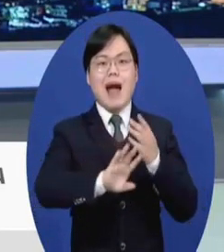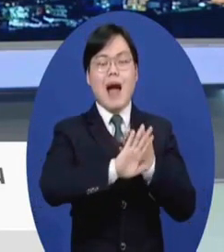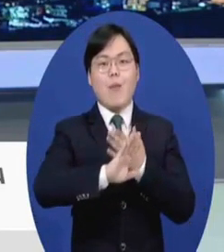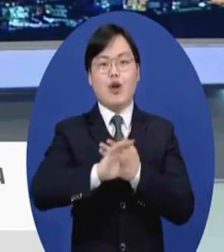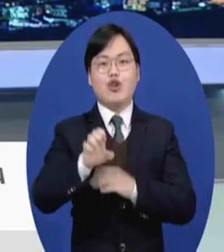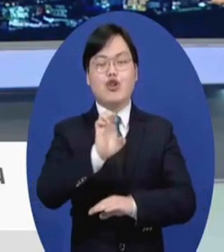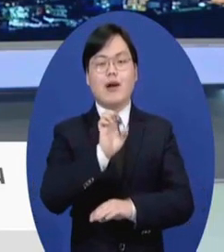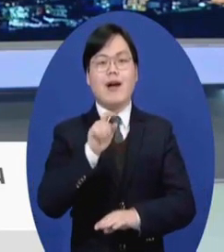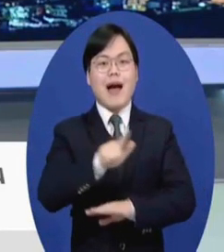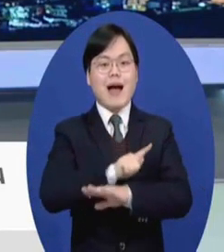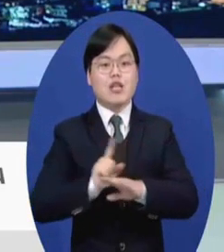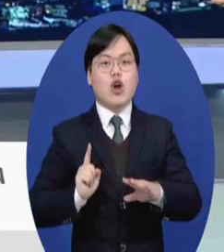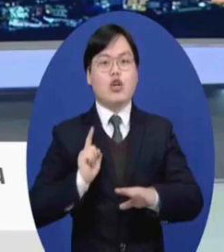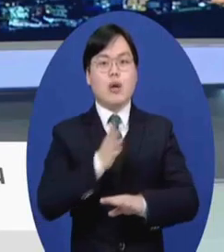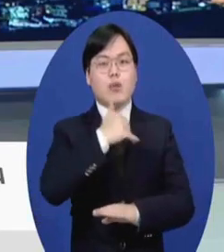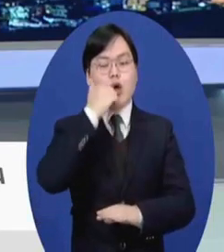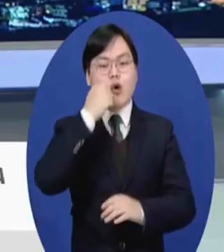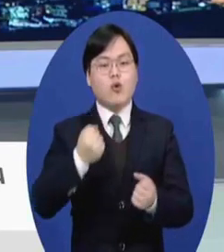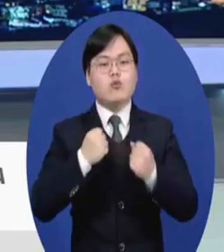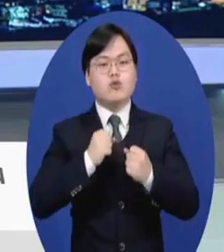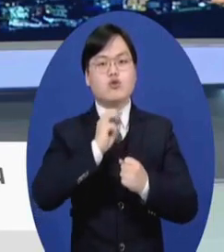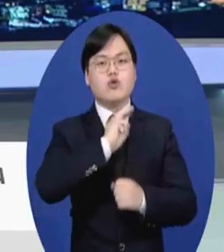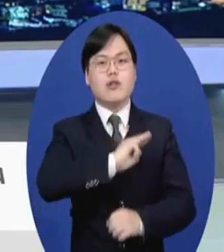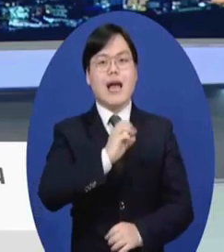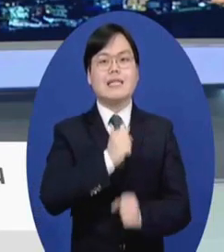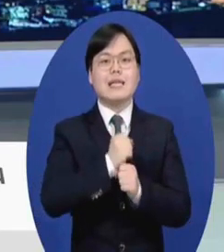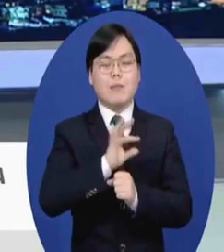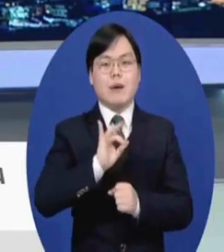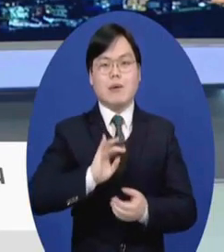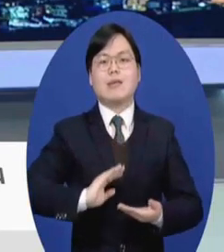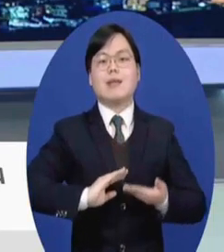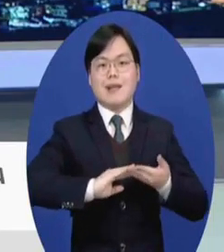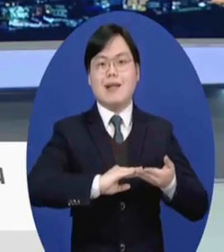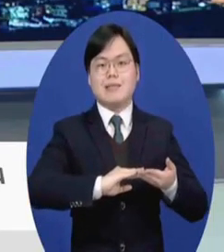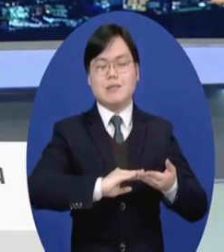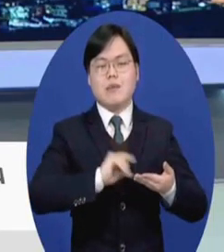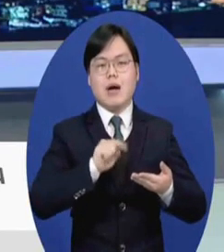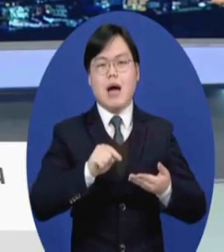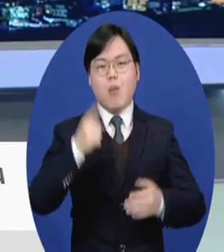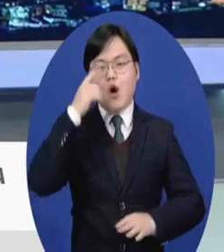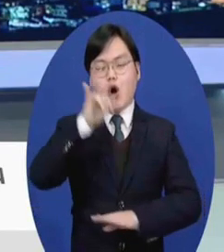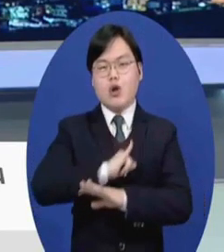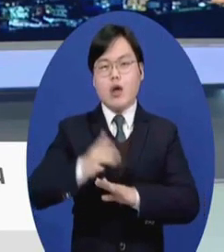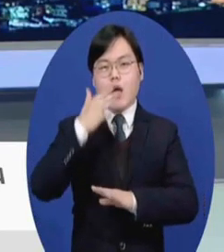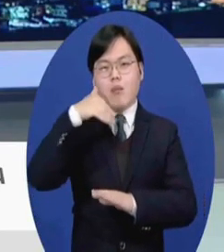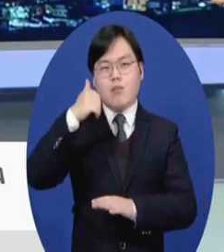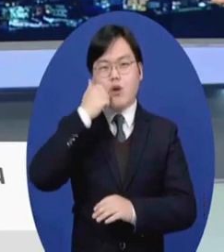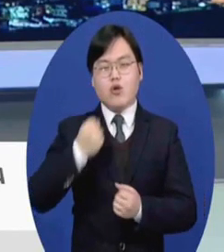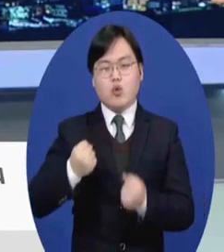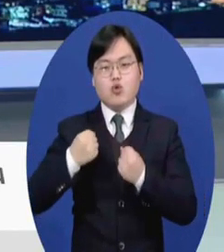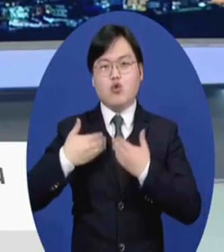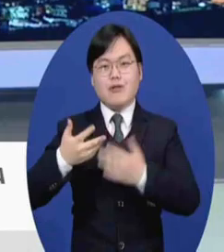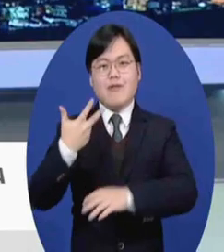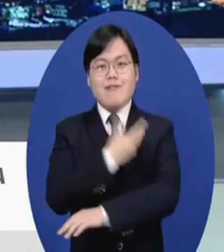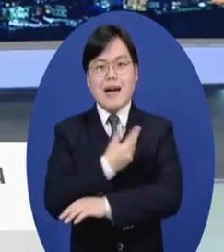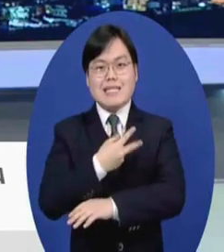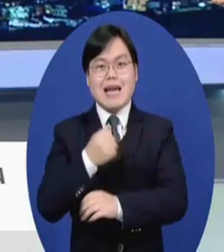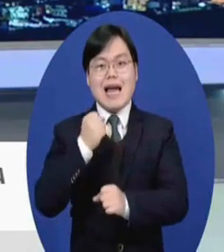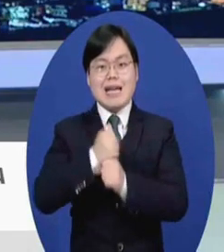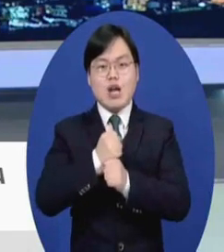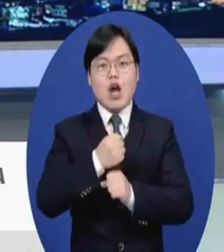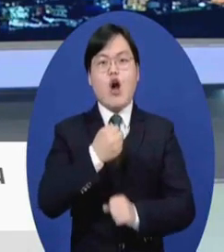газарт очиж дархлаажуулах ажлын явцдаа өнөөдөр танилцлаа. Монгол Улсад COVID-19-ийн эсрэг дархлаажуулах ажил өнгөрсөн сарын 23-нд